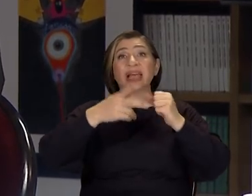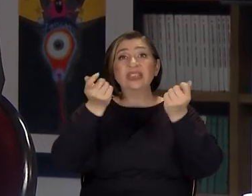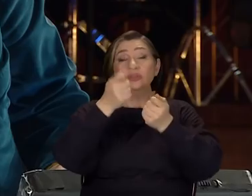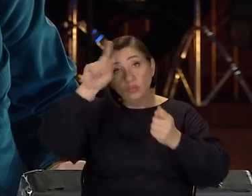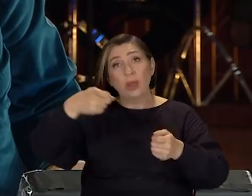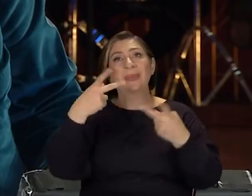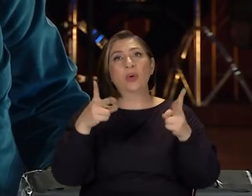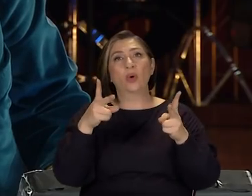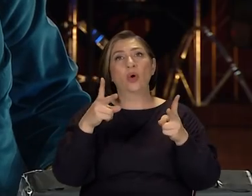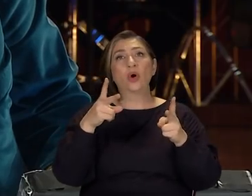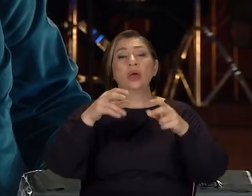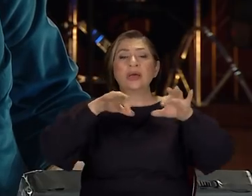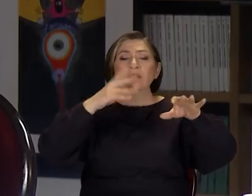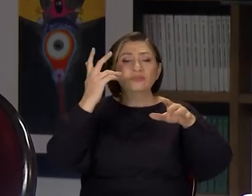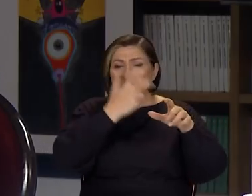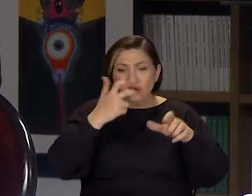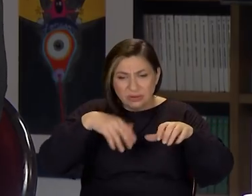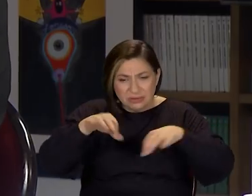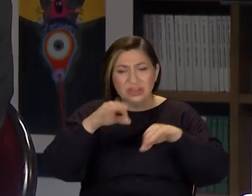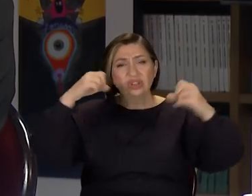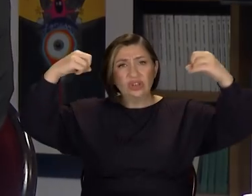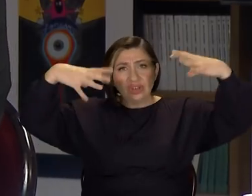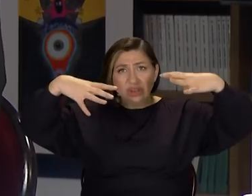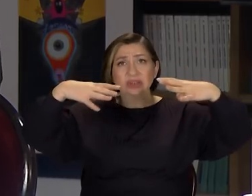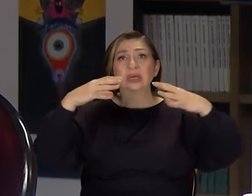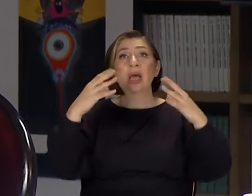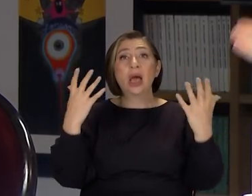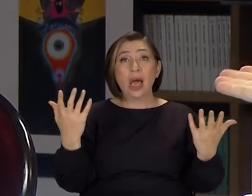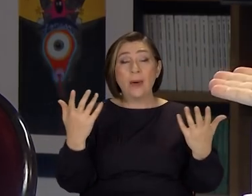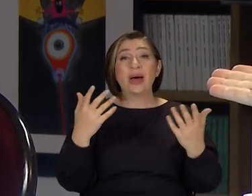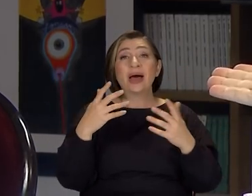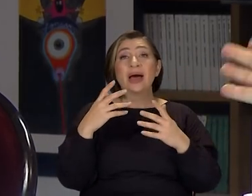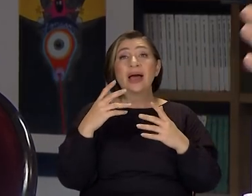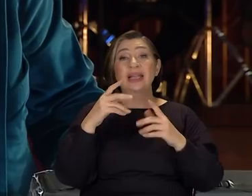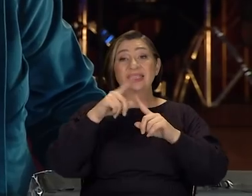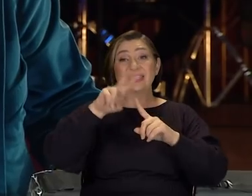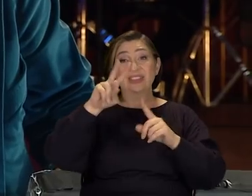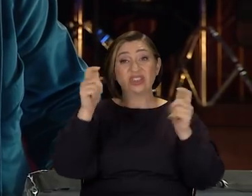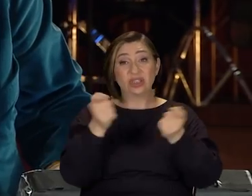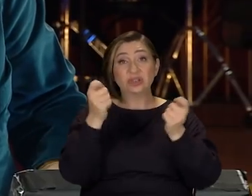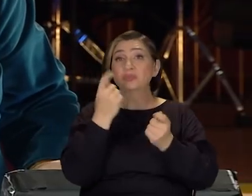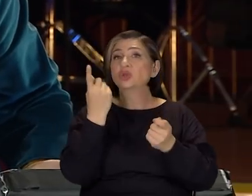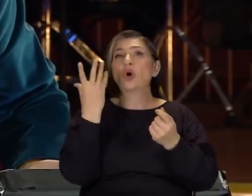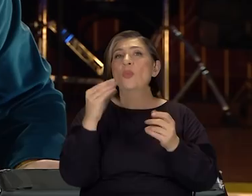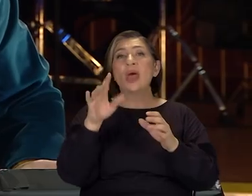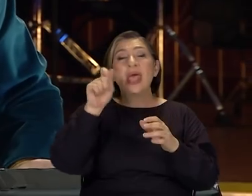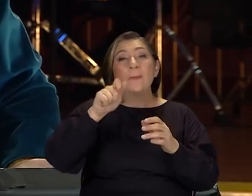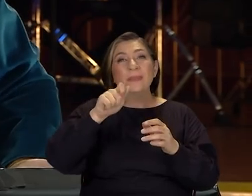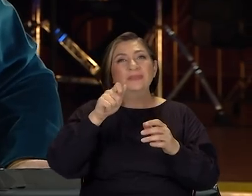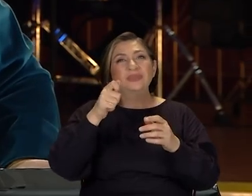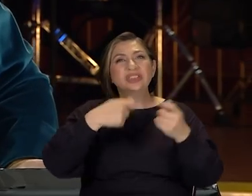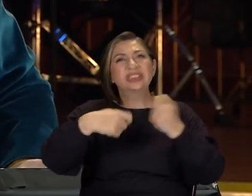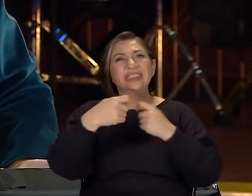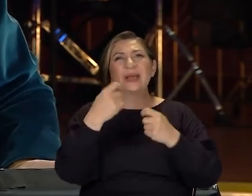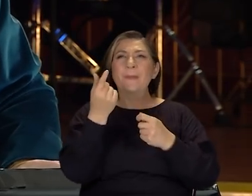bulabiliyor. Reji ekibi, ışık ekibi. Evet. Ama yani televizyonda çalışanlara da bir şey olmuyor.